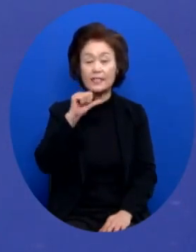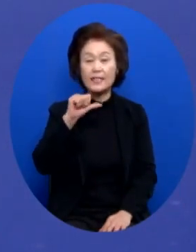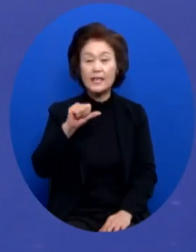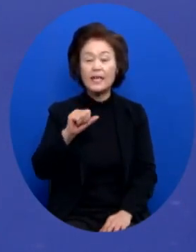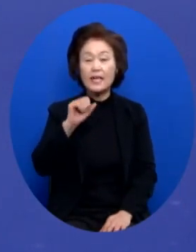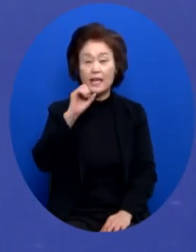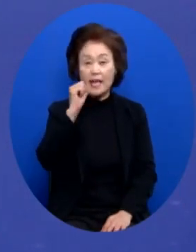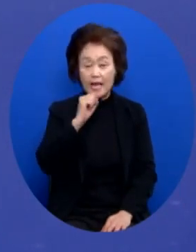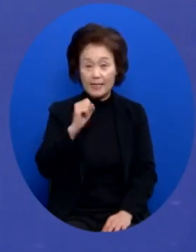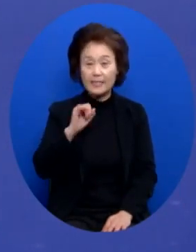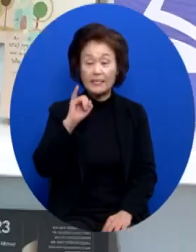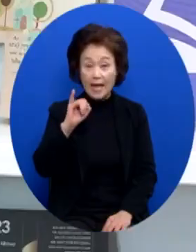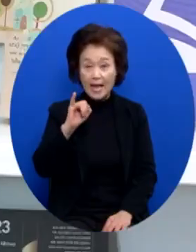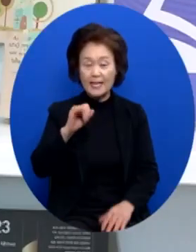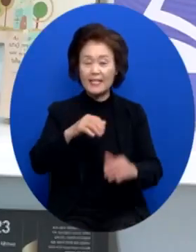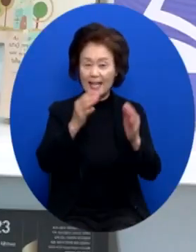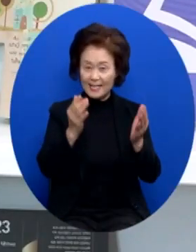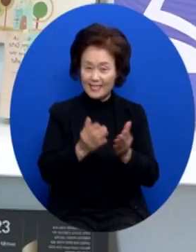김덕원 기자입니다.